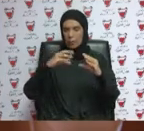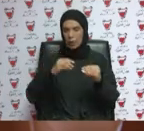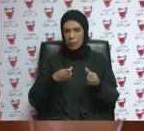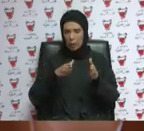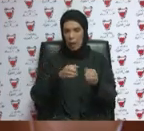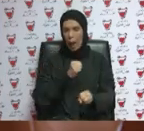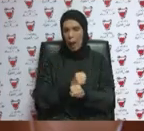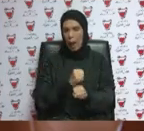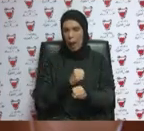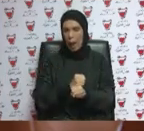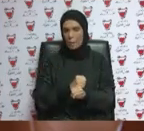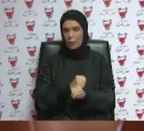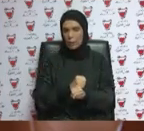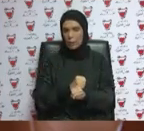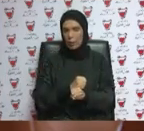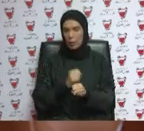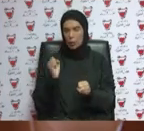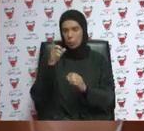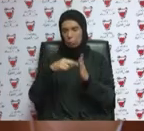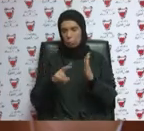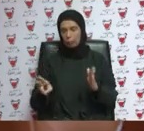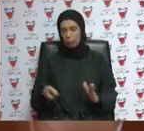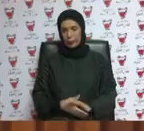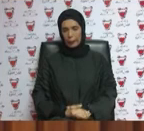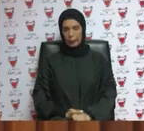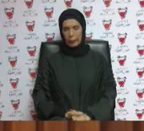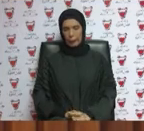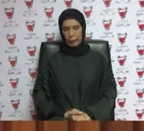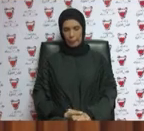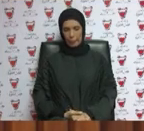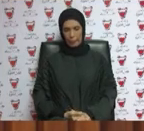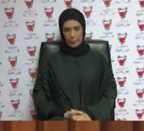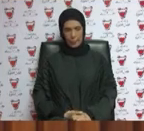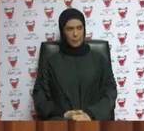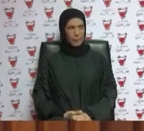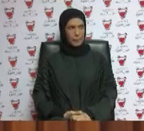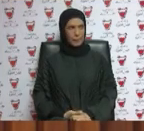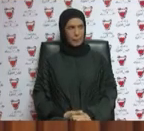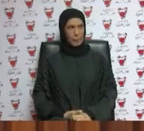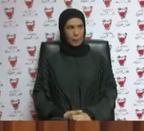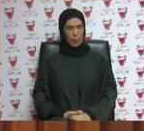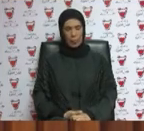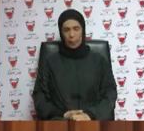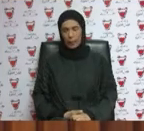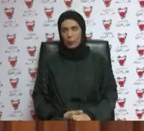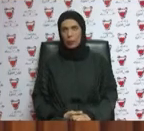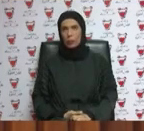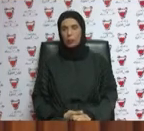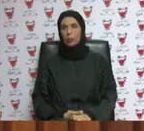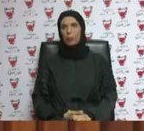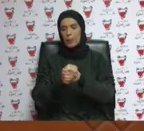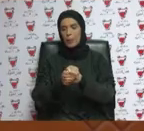تفعيل هذا المشروع، وشكرا معالي الأخ الرئيس. شكرا جزيلا. الأخ عادل المعاودة